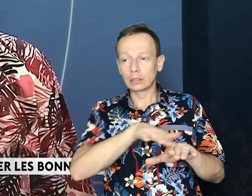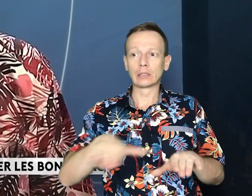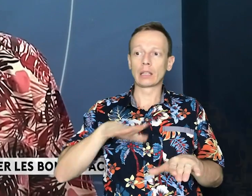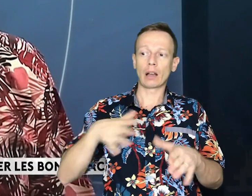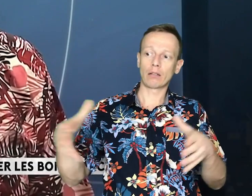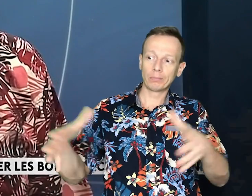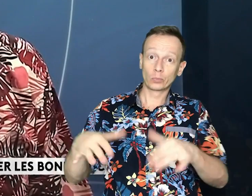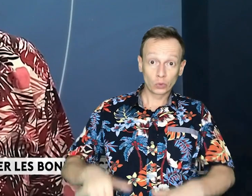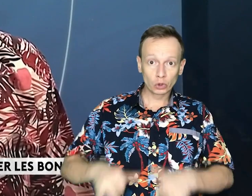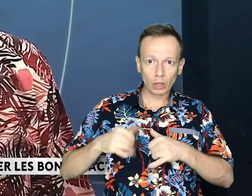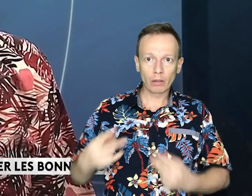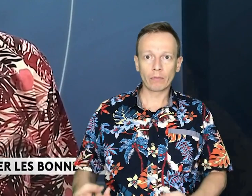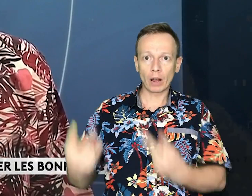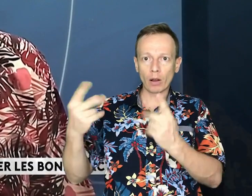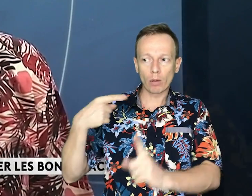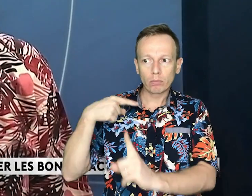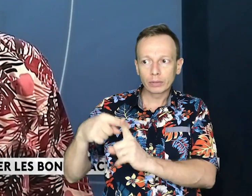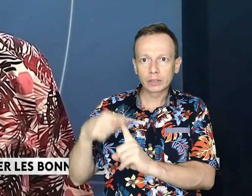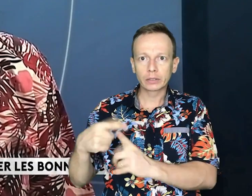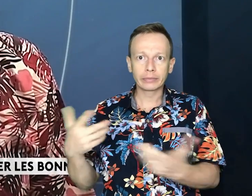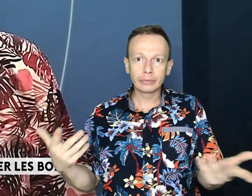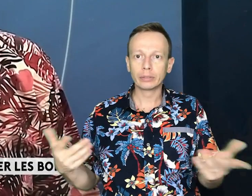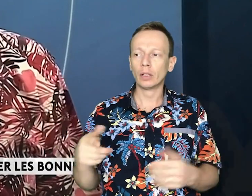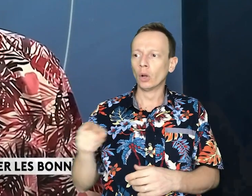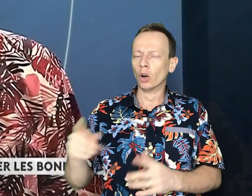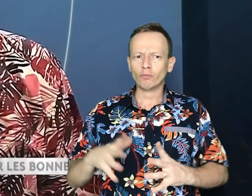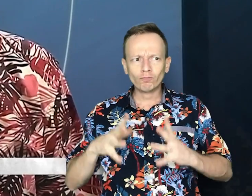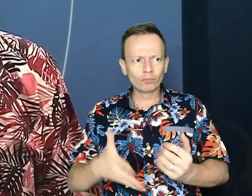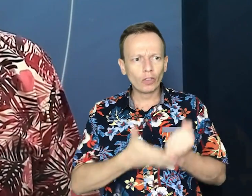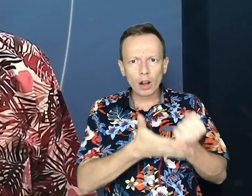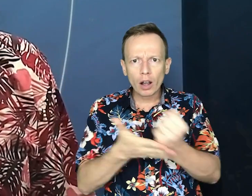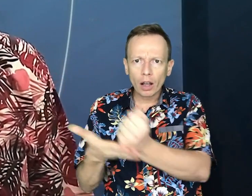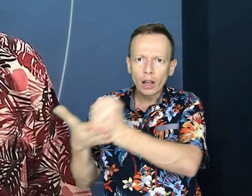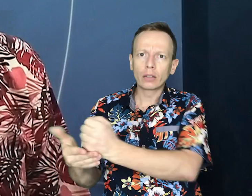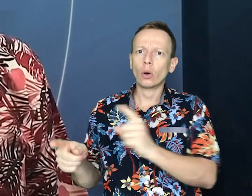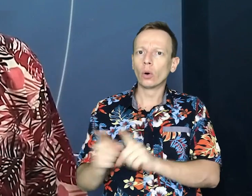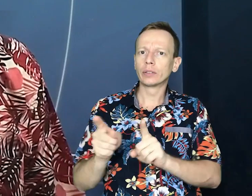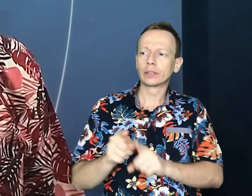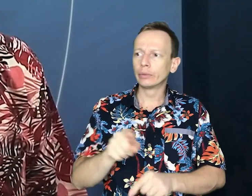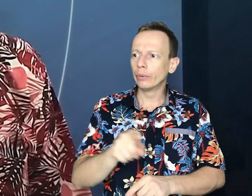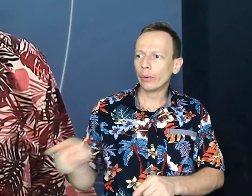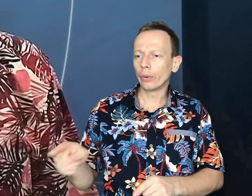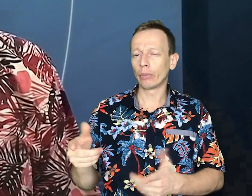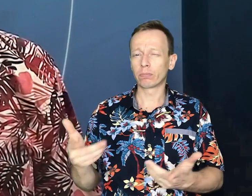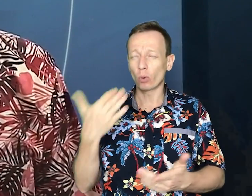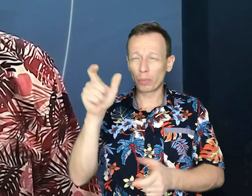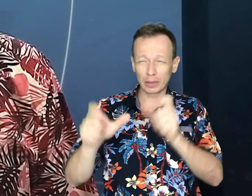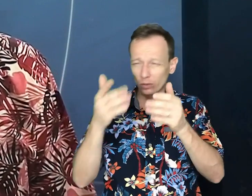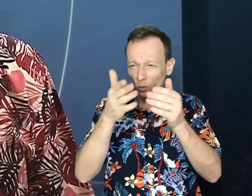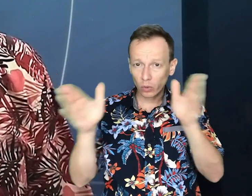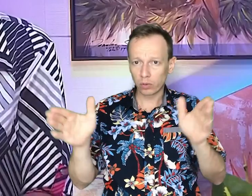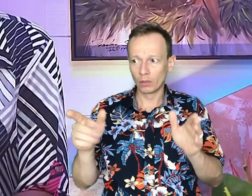dans le don de soi, qui est dans l'approche d'autrui. Et celle-là, il faut aussi la valoriser et la mettre au